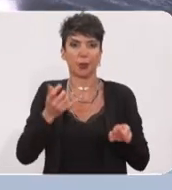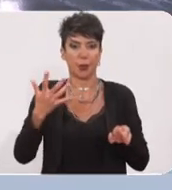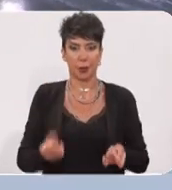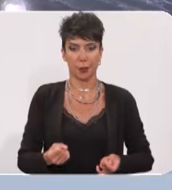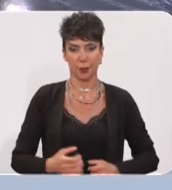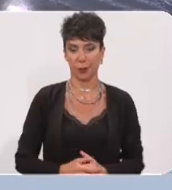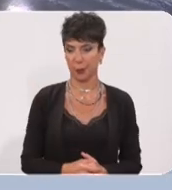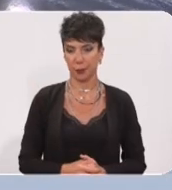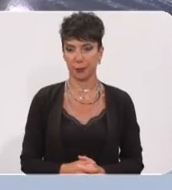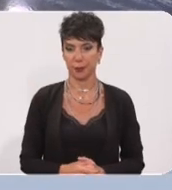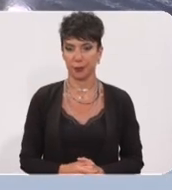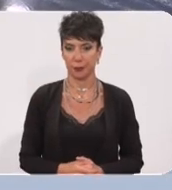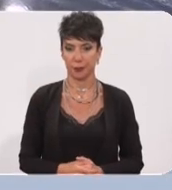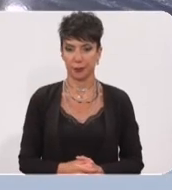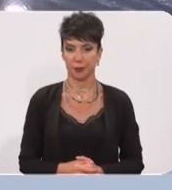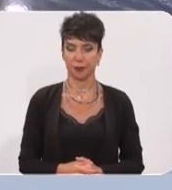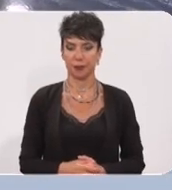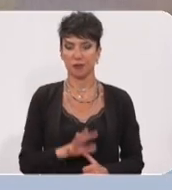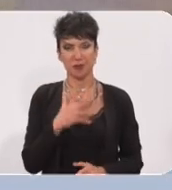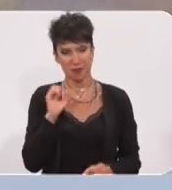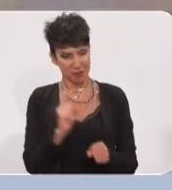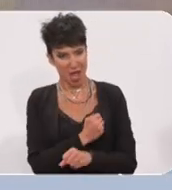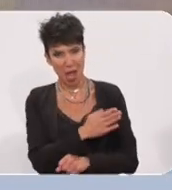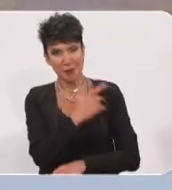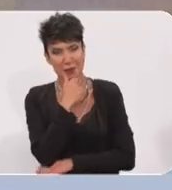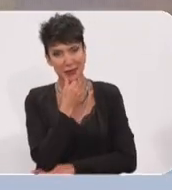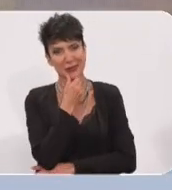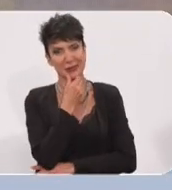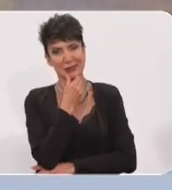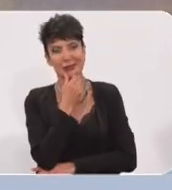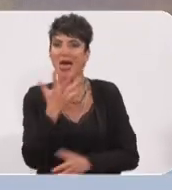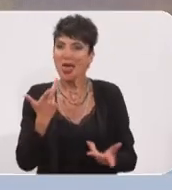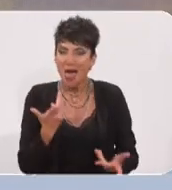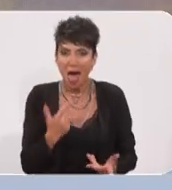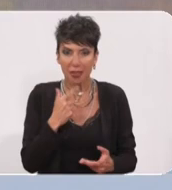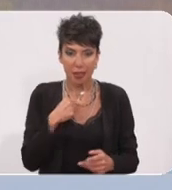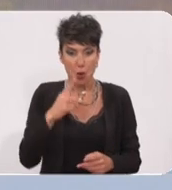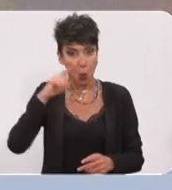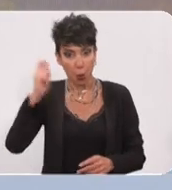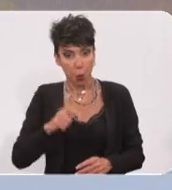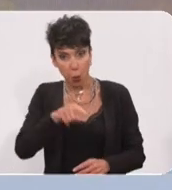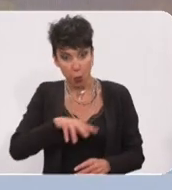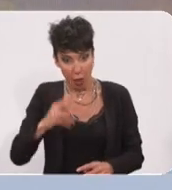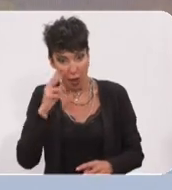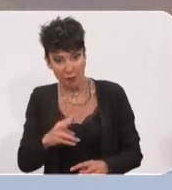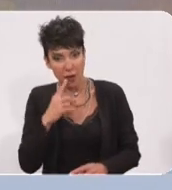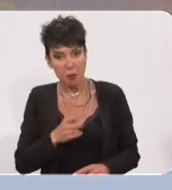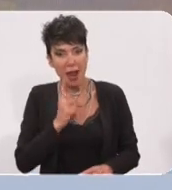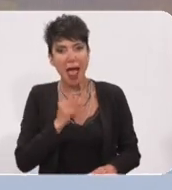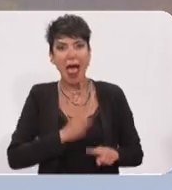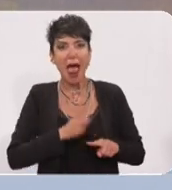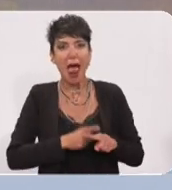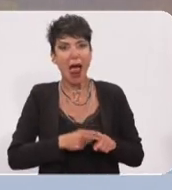Ναι. Επιμένετε δηλαδή, μετά τα όσα έχουμε δει και γίνονται στην Ουκρανία, ότι η χώρα μας έπρεπε να ήταν